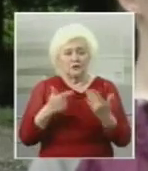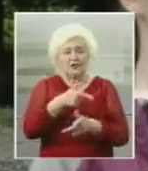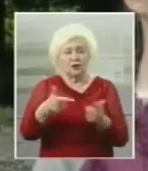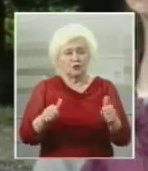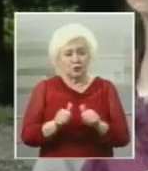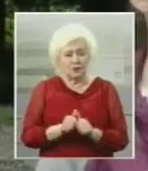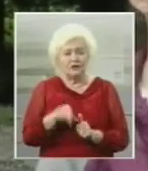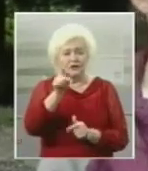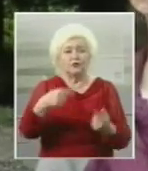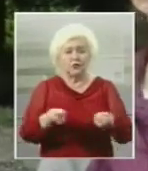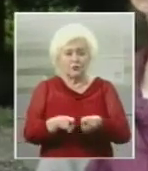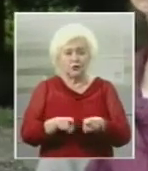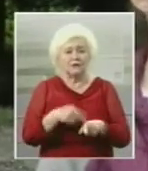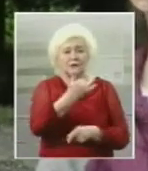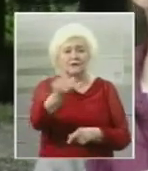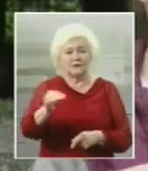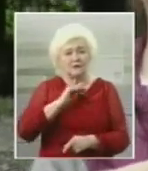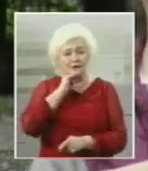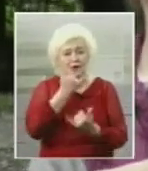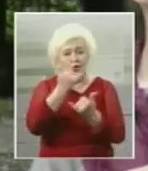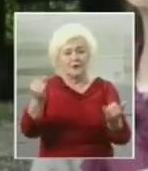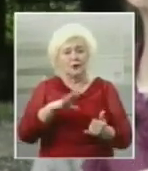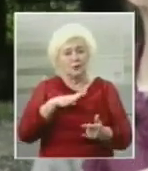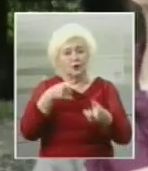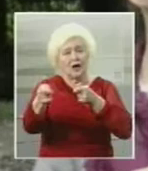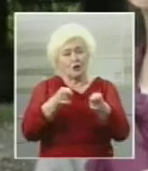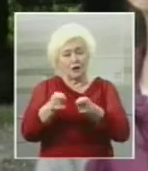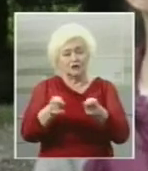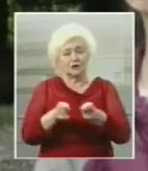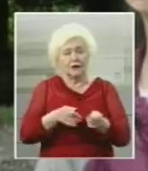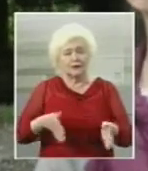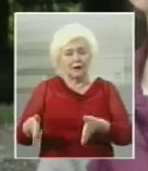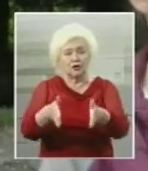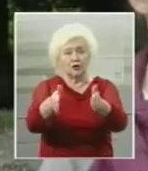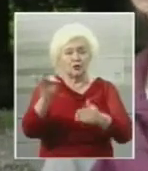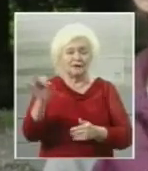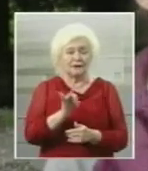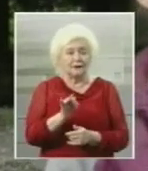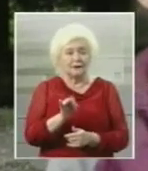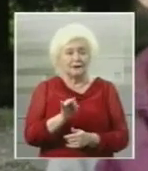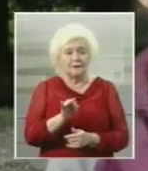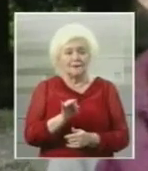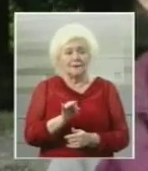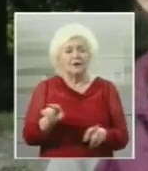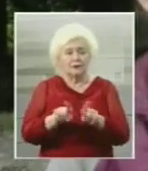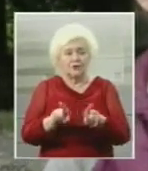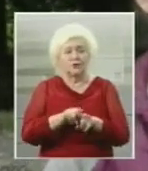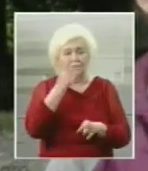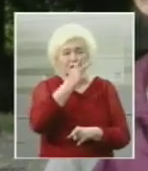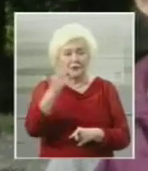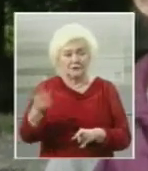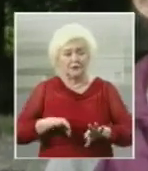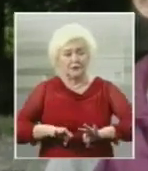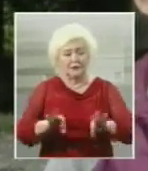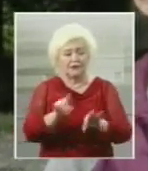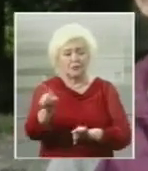вони все-таки звертали увагу, були уважними, уважнішими на дорозі і все-таки дивились на